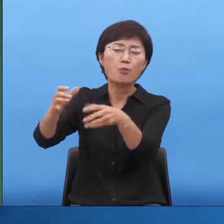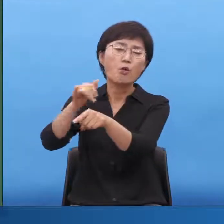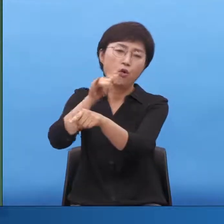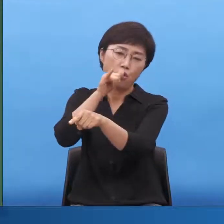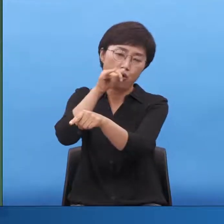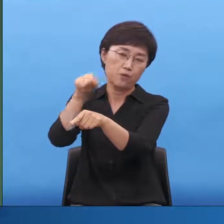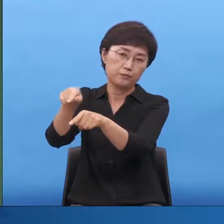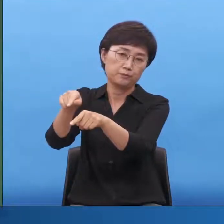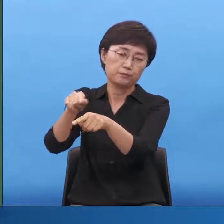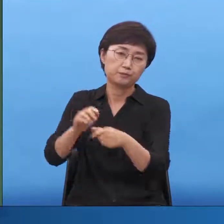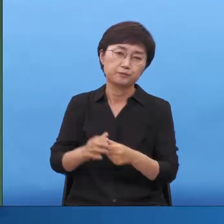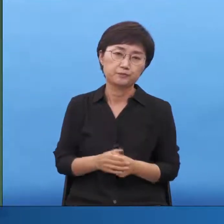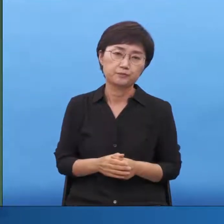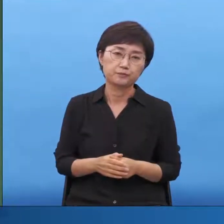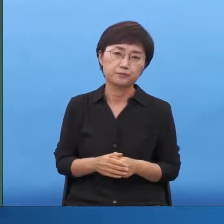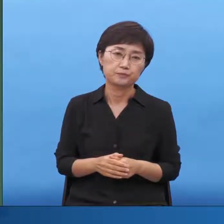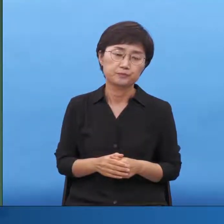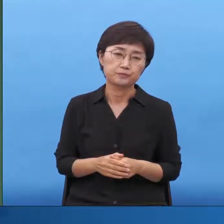这周特别是我们海外留学生有了聚会。